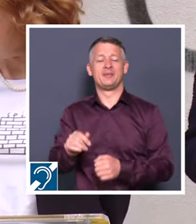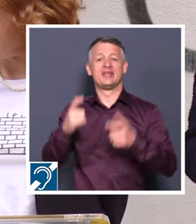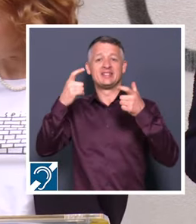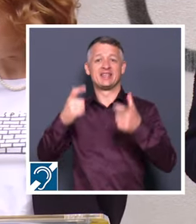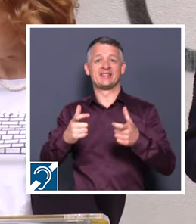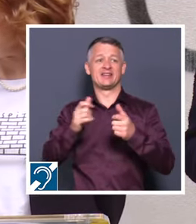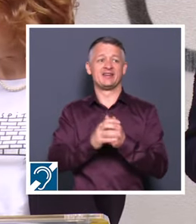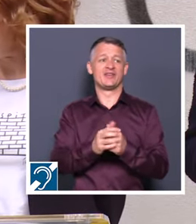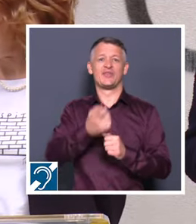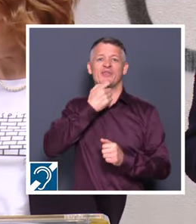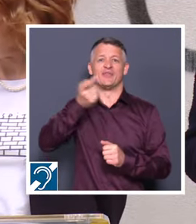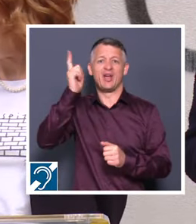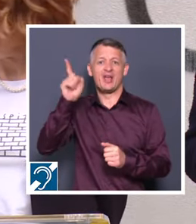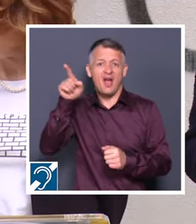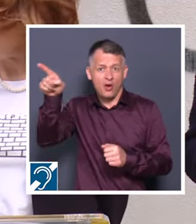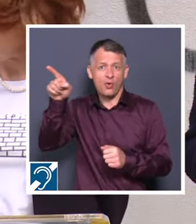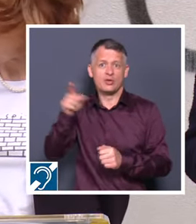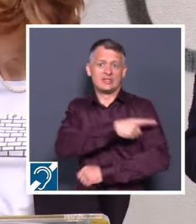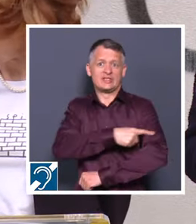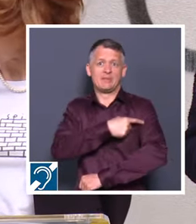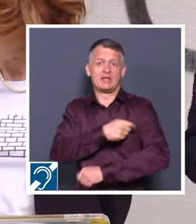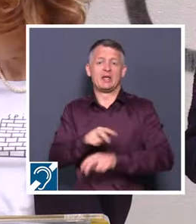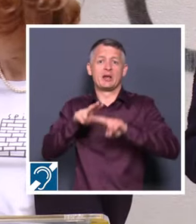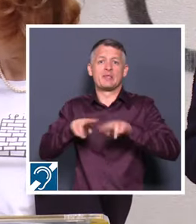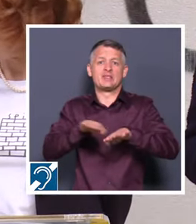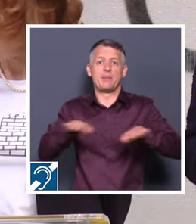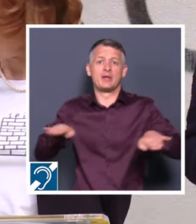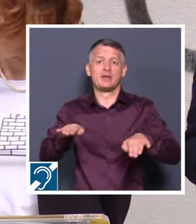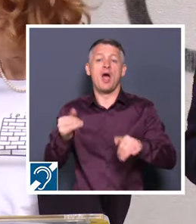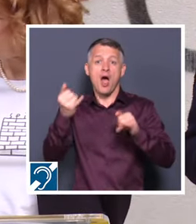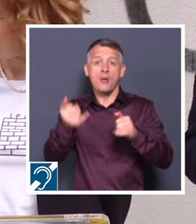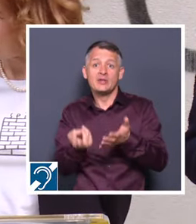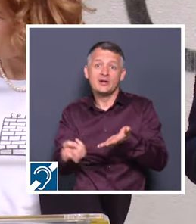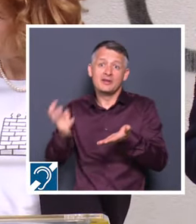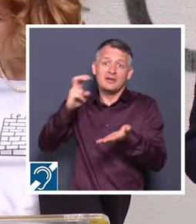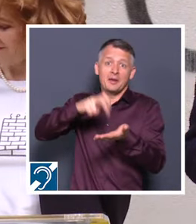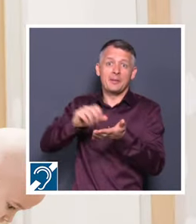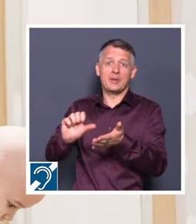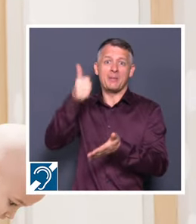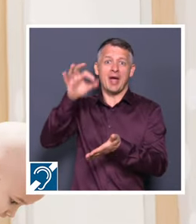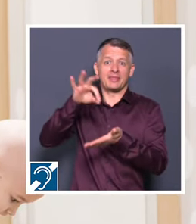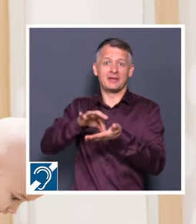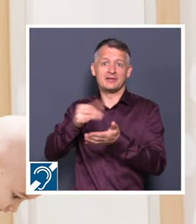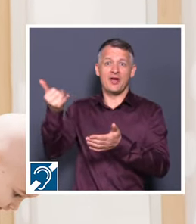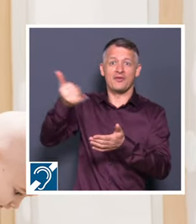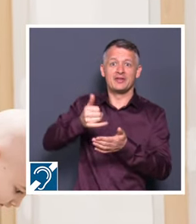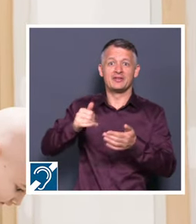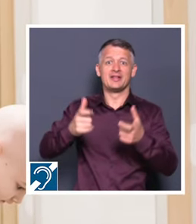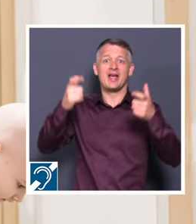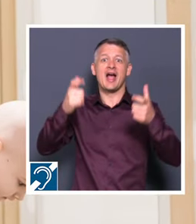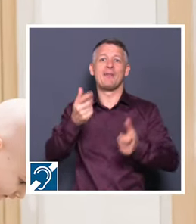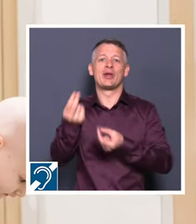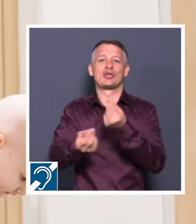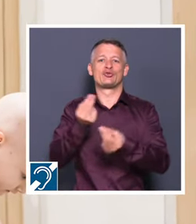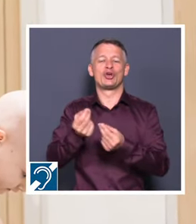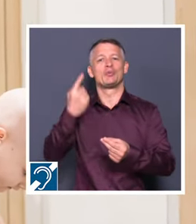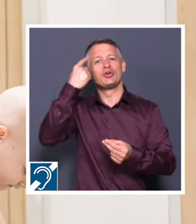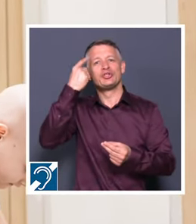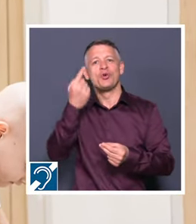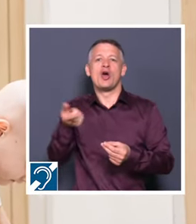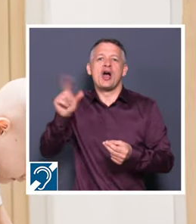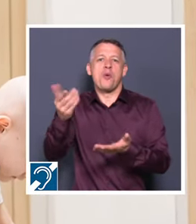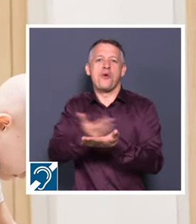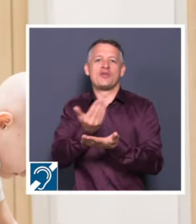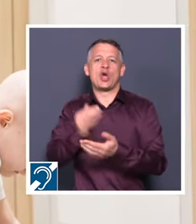secția veche stătea nemișcat în pat și s-a ridicat pentru prima dată și a venit în camera de joacă. Mai e povestea încă